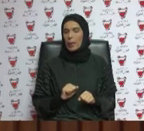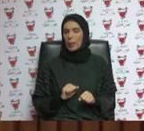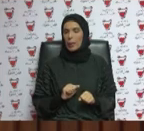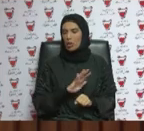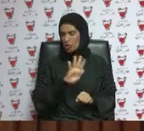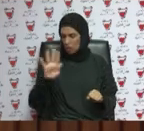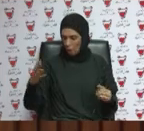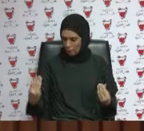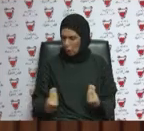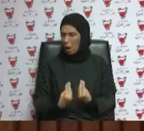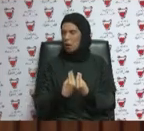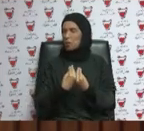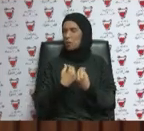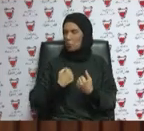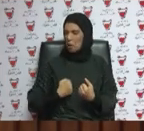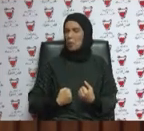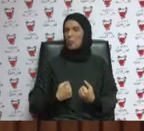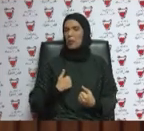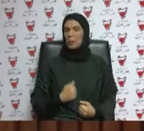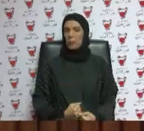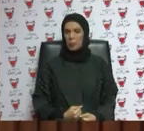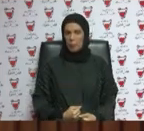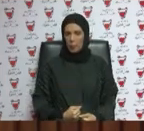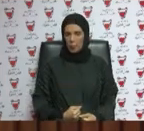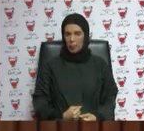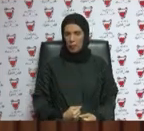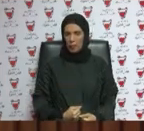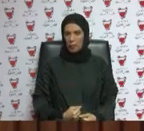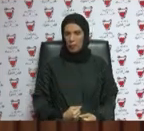وشعب البحرين في هذا الأمر.